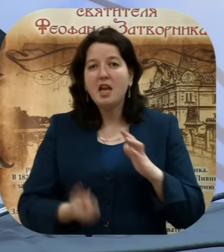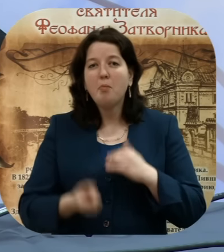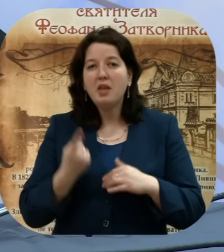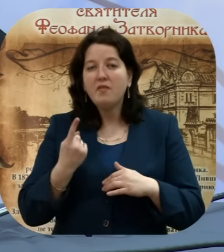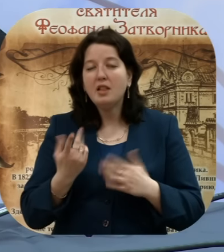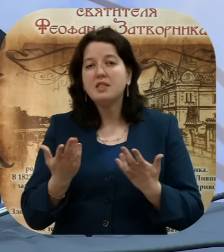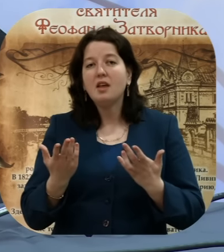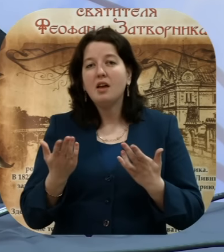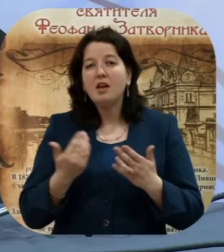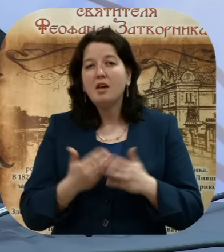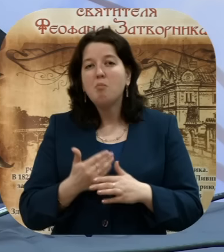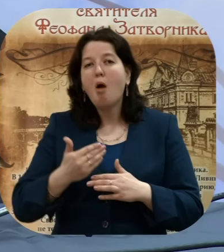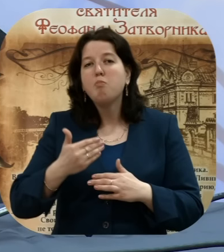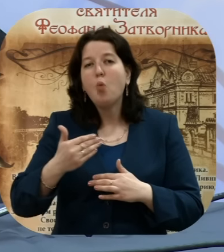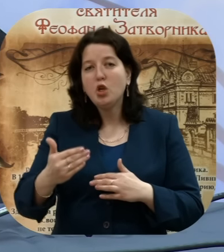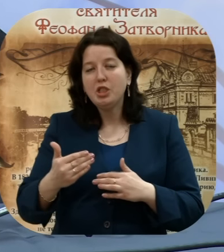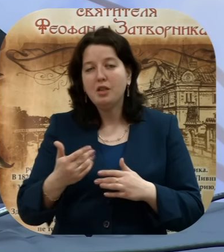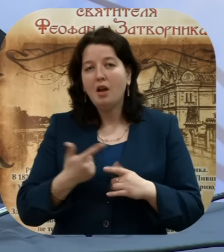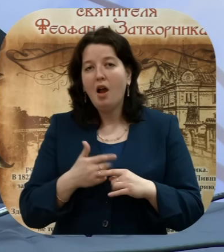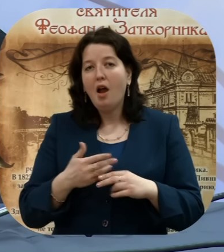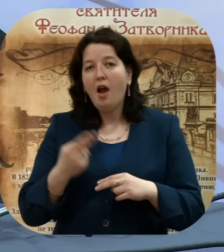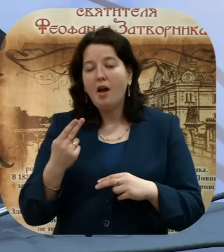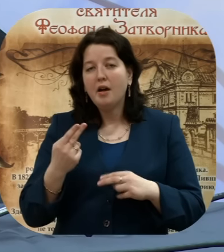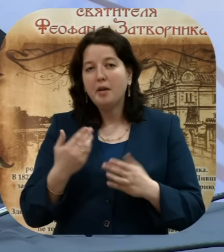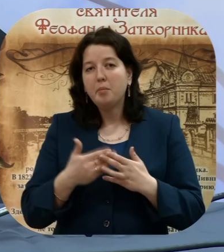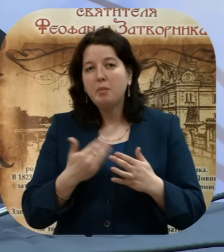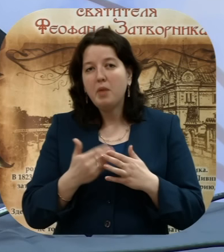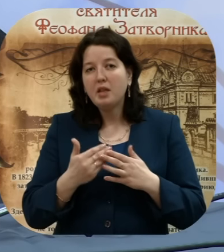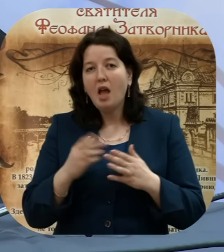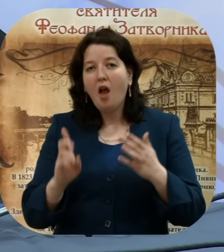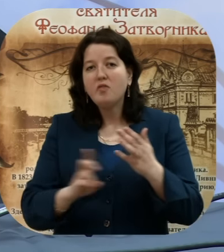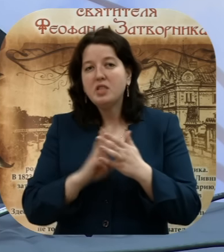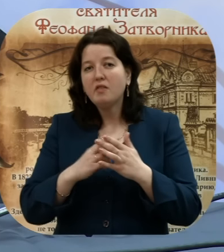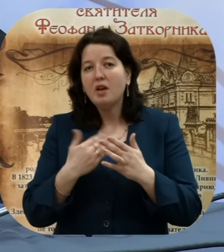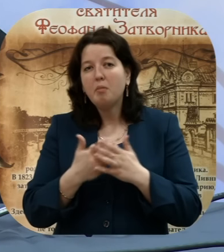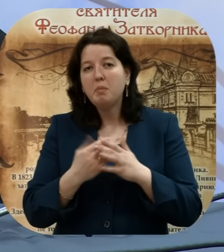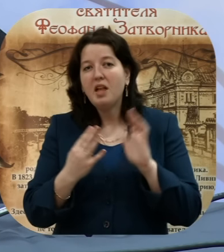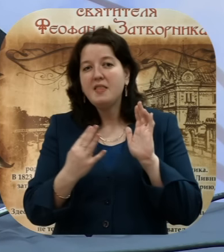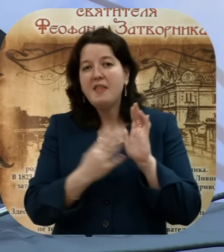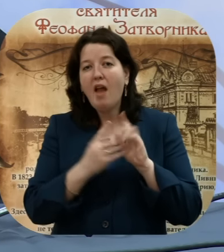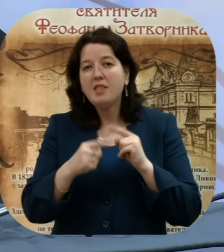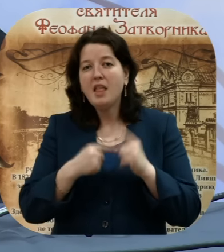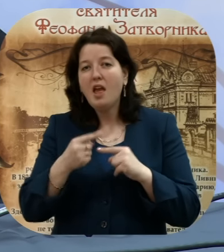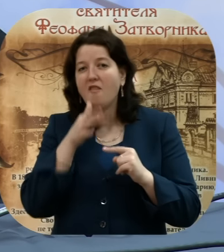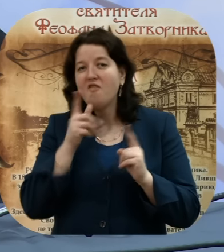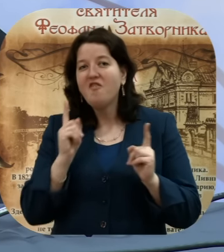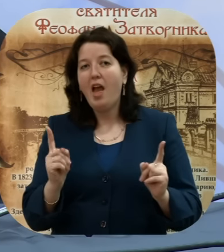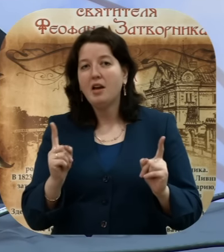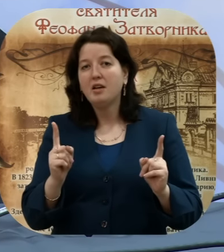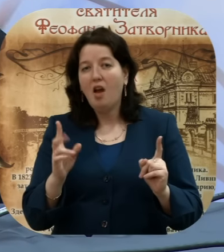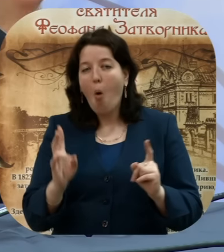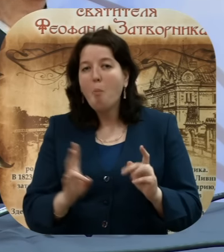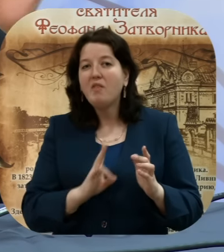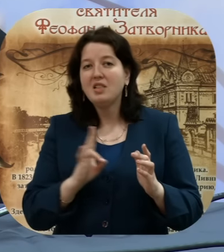примерно окончательно, как пишут историки церкви, приблизительно к IX веку. У нас, в